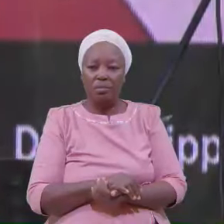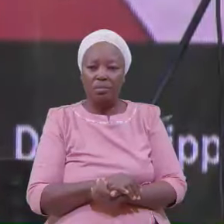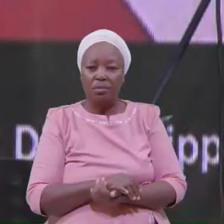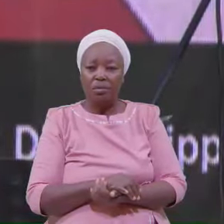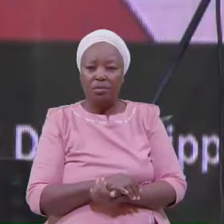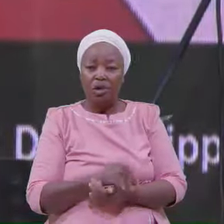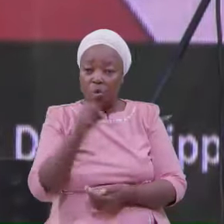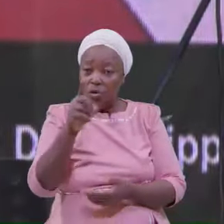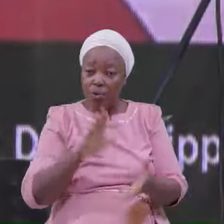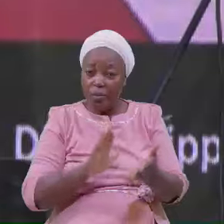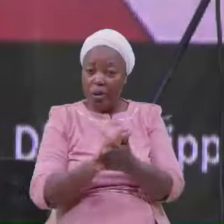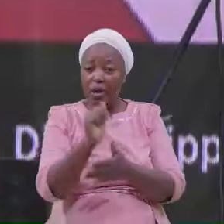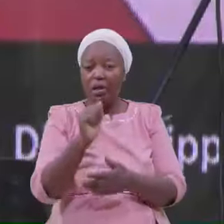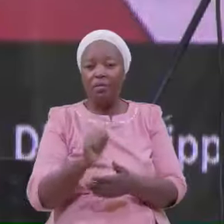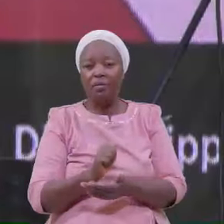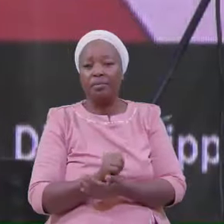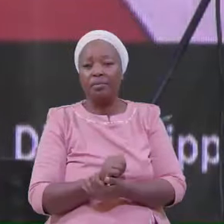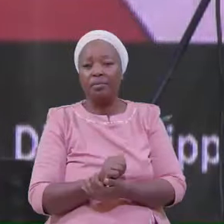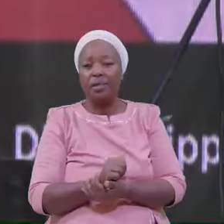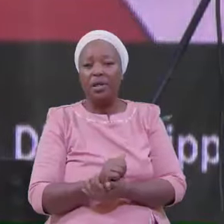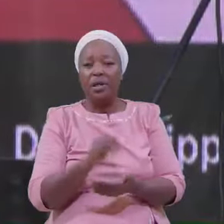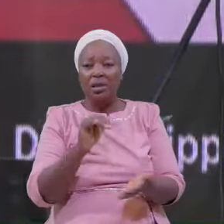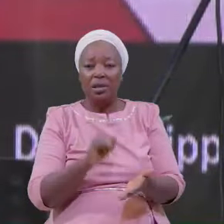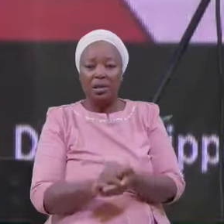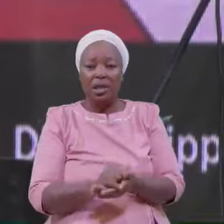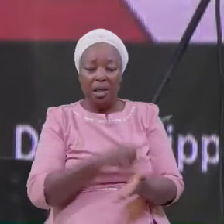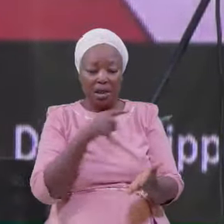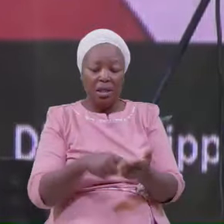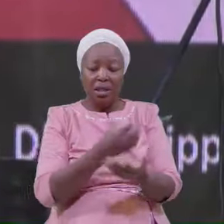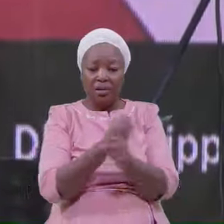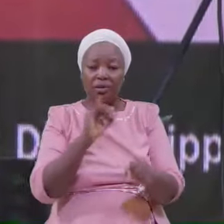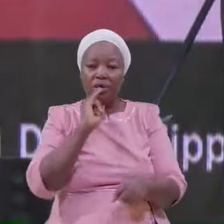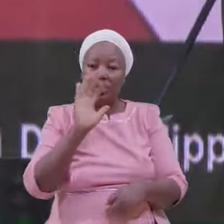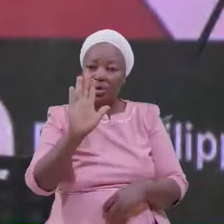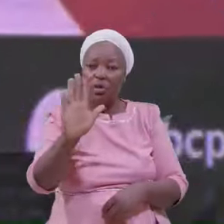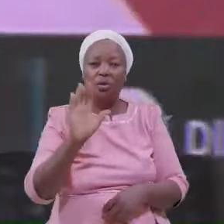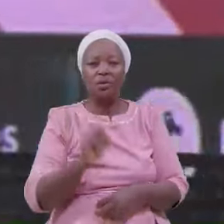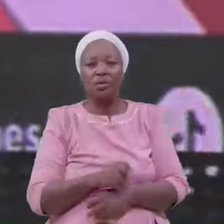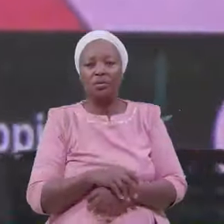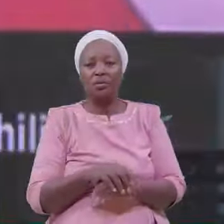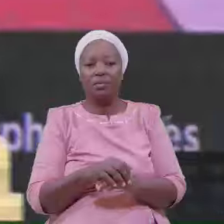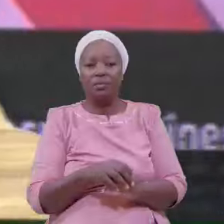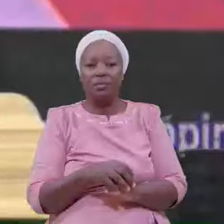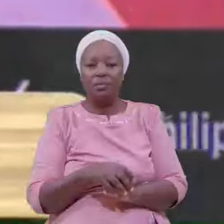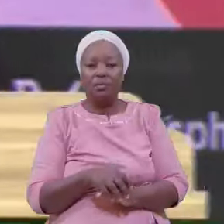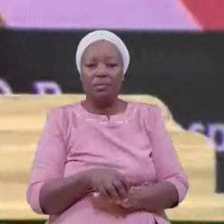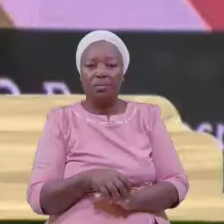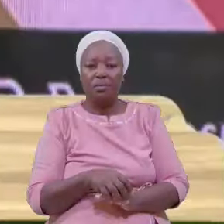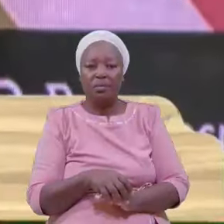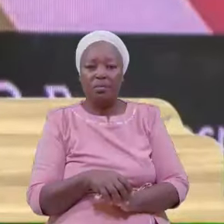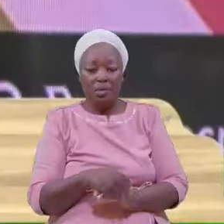believe. Naniniwala ka. That this nananampalataya ka. Is yours. Ang kaligtasang ito ay tatanggapin ko. And now you want